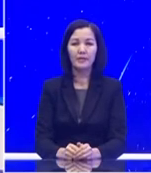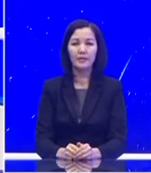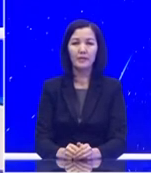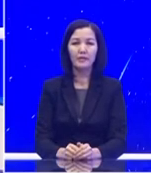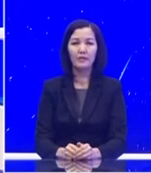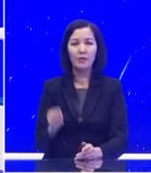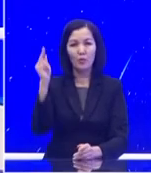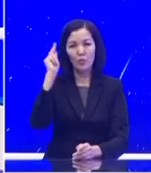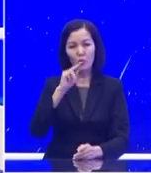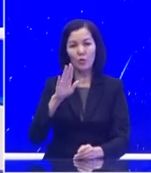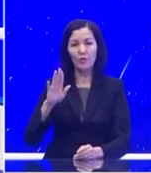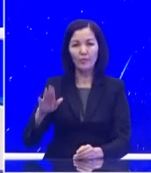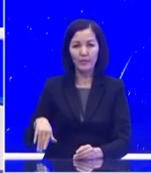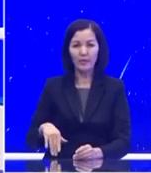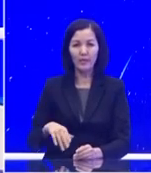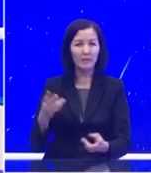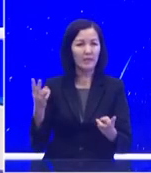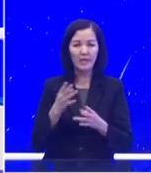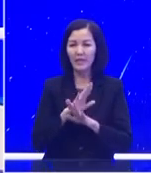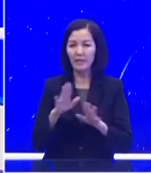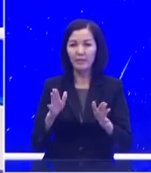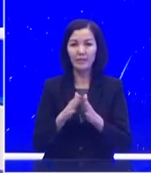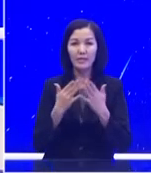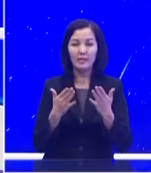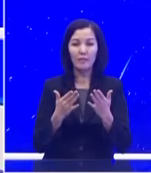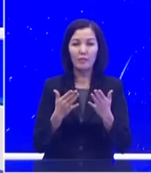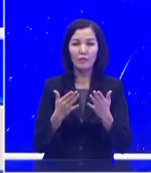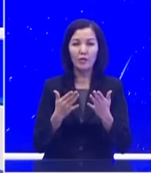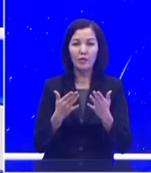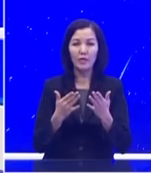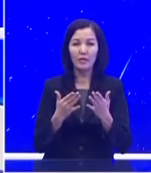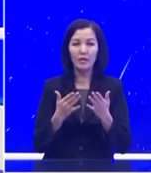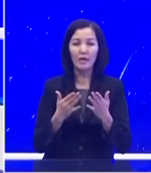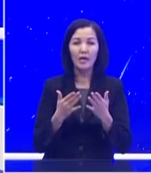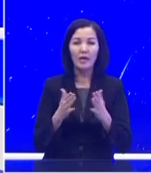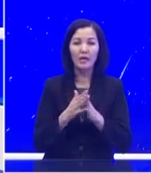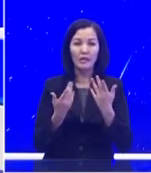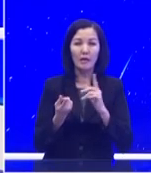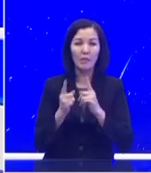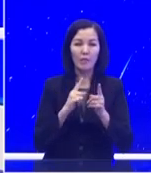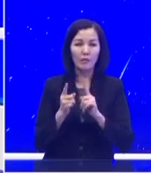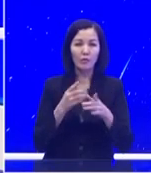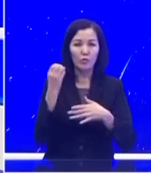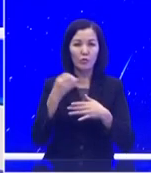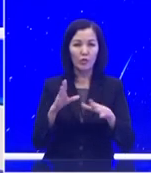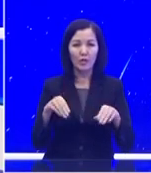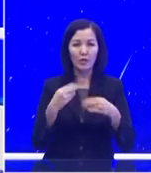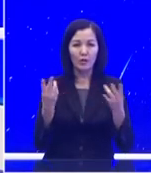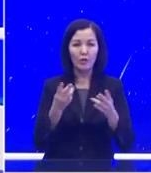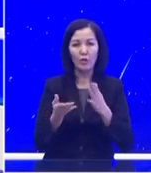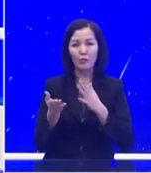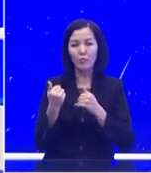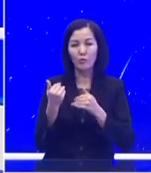Оқып біткен немесе керек жоқ кітабыңыз болса, үйде жай жатпасын. Оларды кітап алмастыру орталығына өткізіңіз. Яғни сіз бұрын